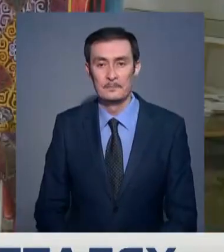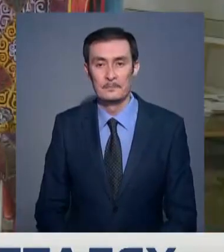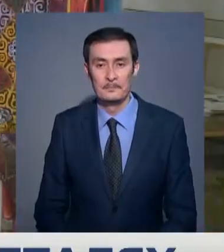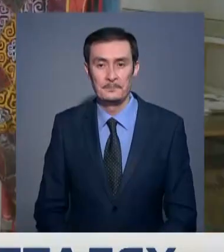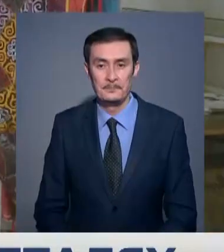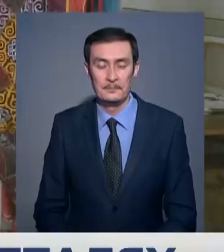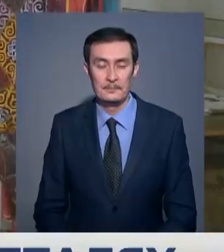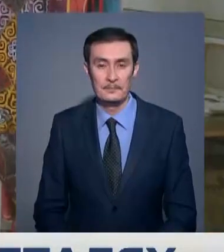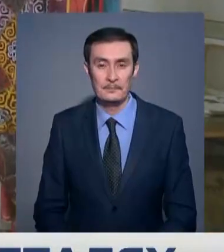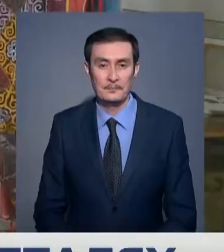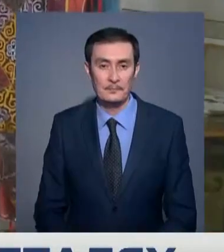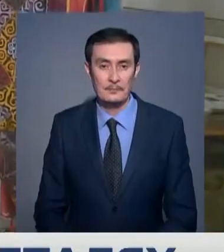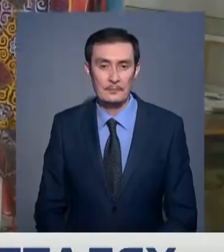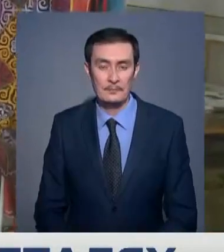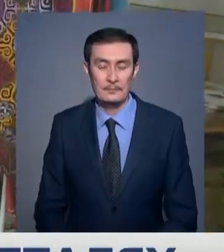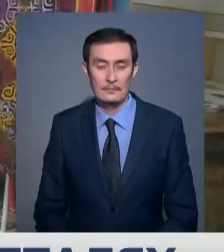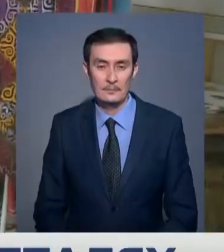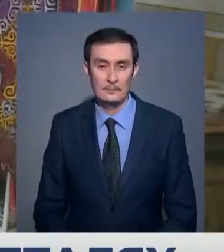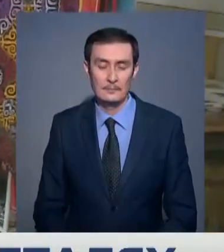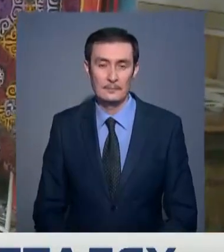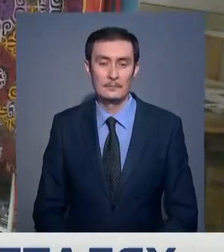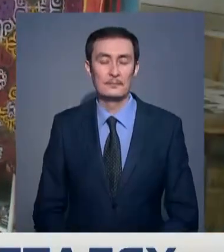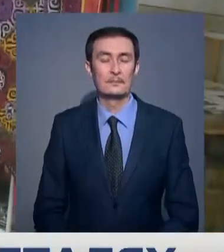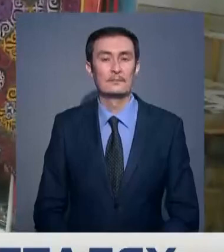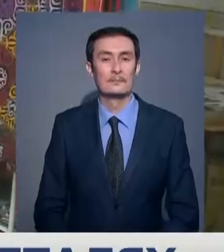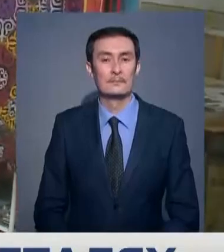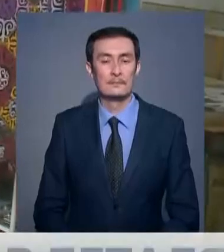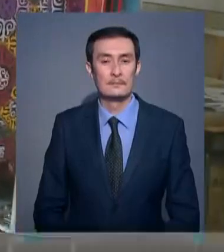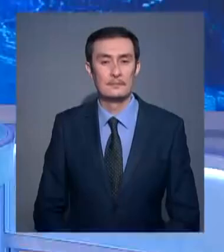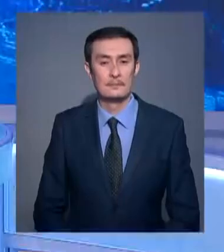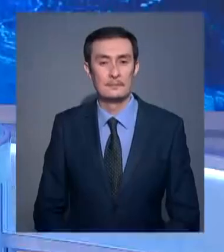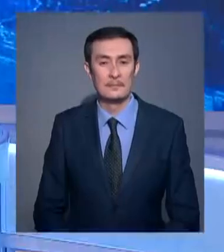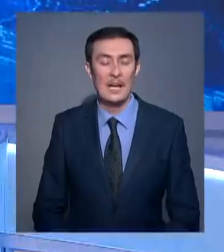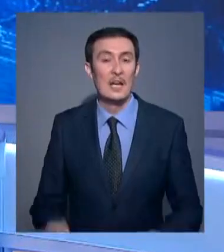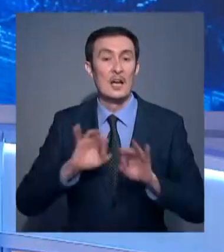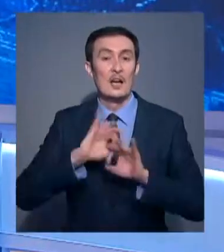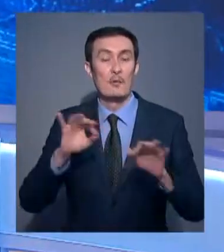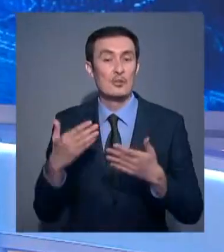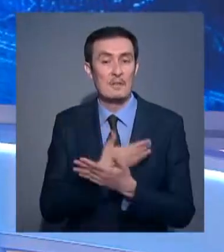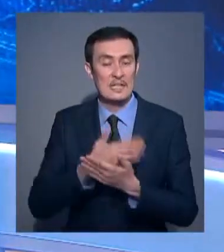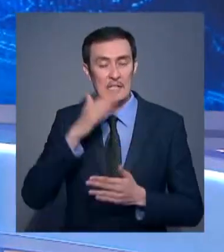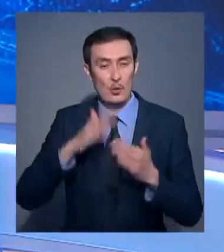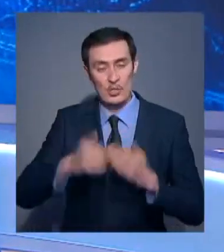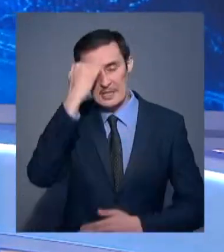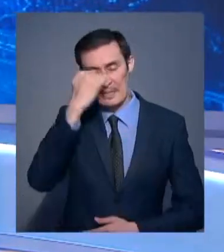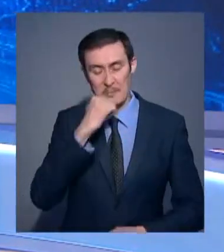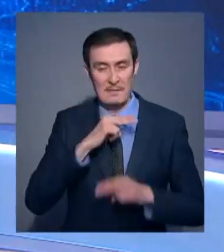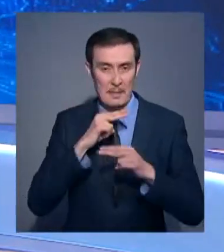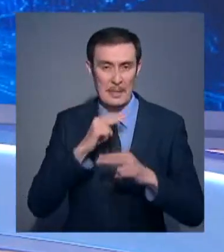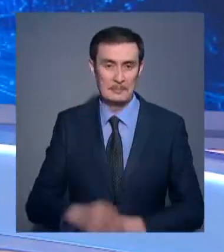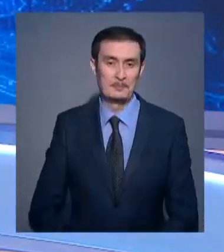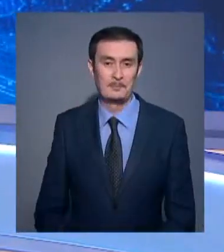Валикжанина, Нурдаулет Джексебаев, Алматы, Хабар 24. Выпуск завершен. До свидания.